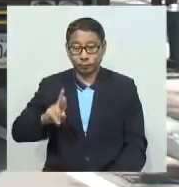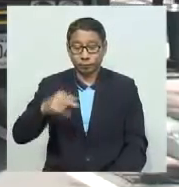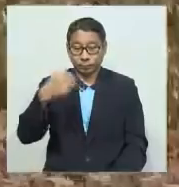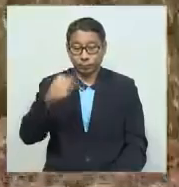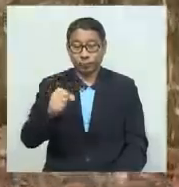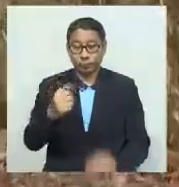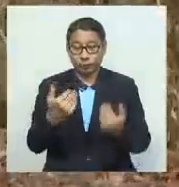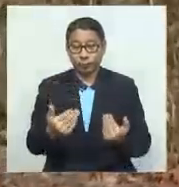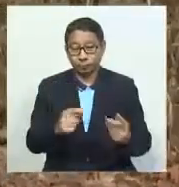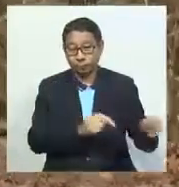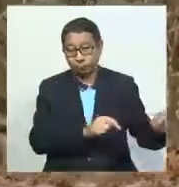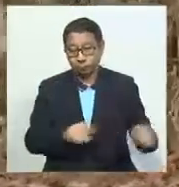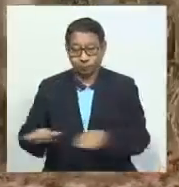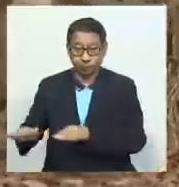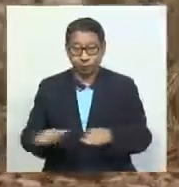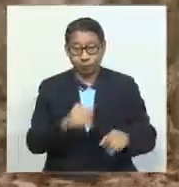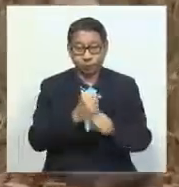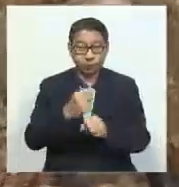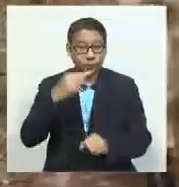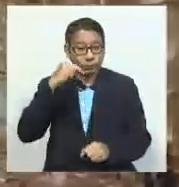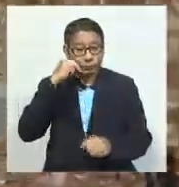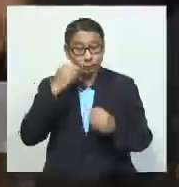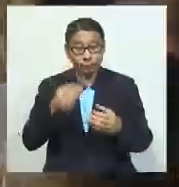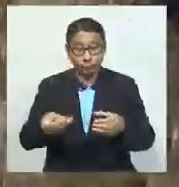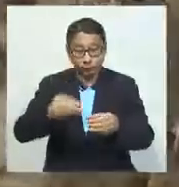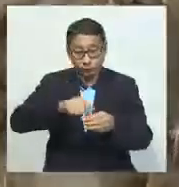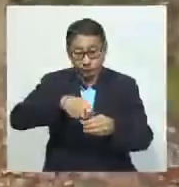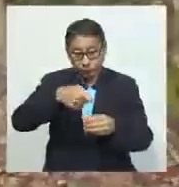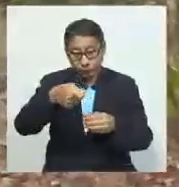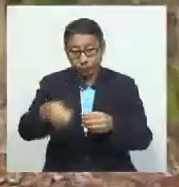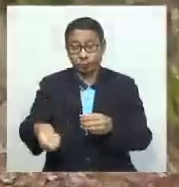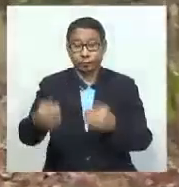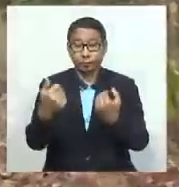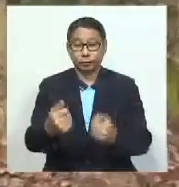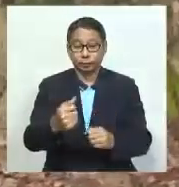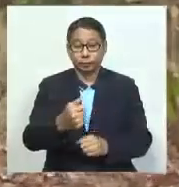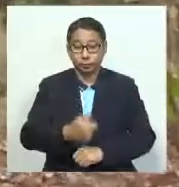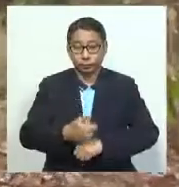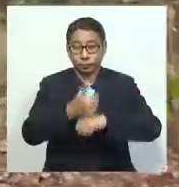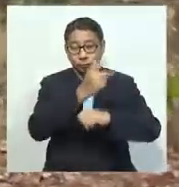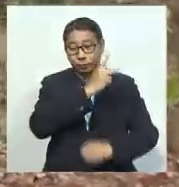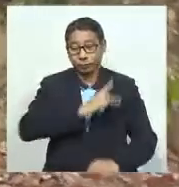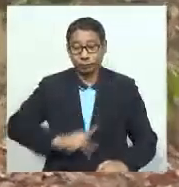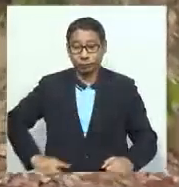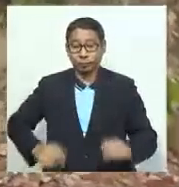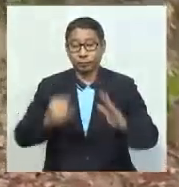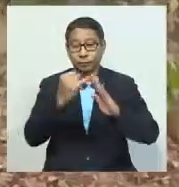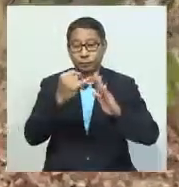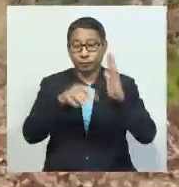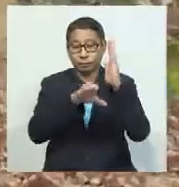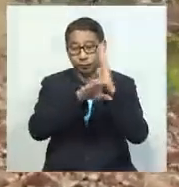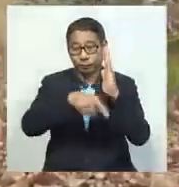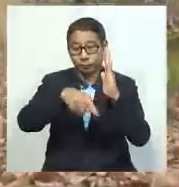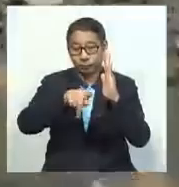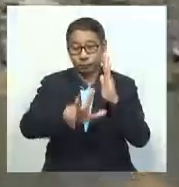ส่วนการเตรียมความพร้อมในการจัดทำน้ำอภิเษกเนื่องในพระราชพิธีบรมราชาภิเษกเริ่มกันที่จังหวัดชัยภูมินะ